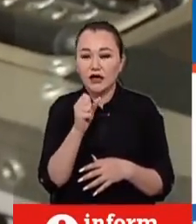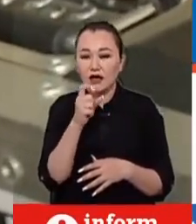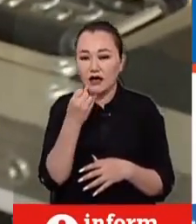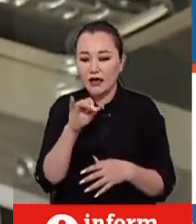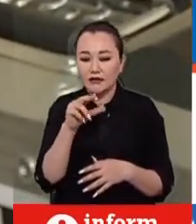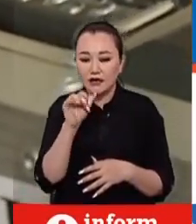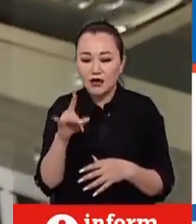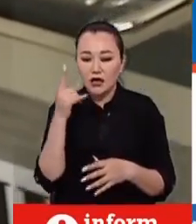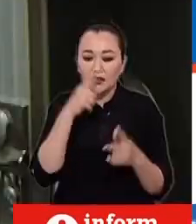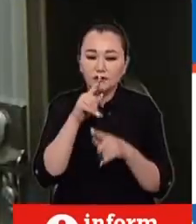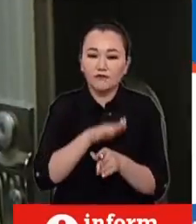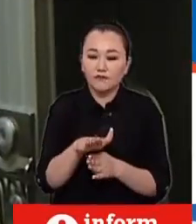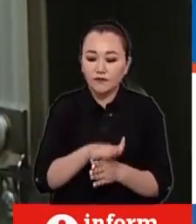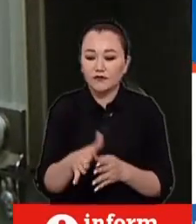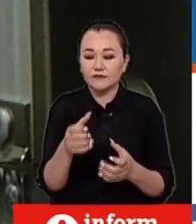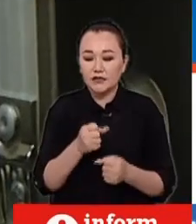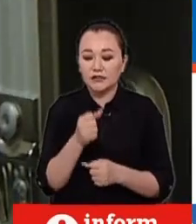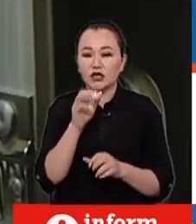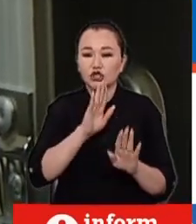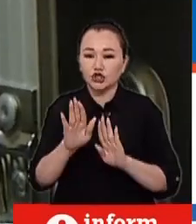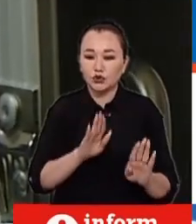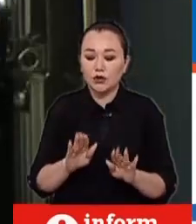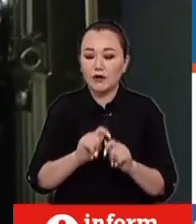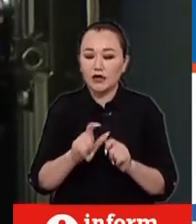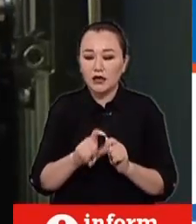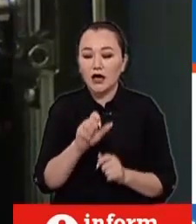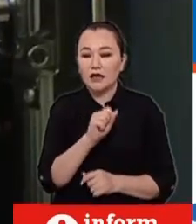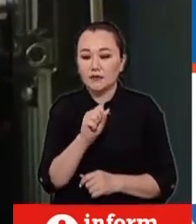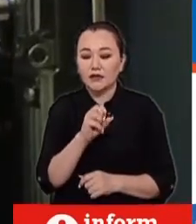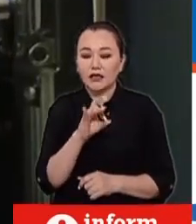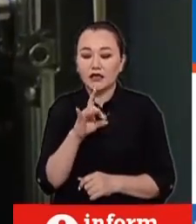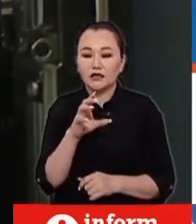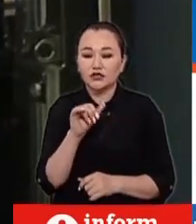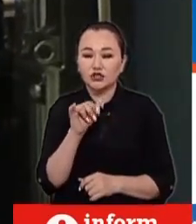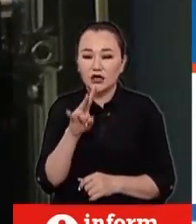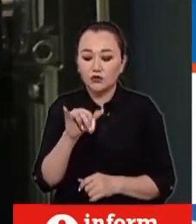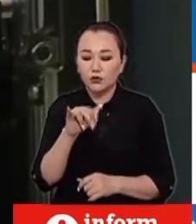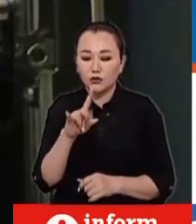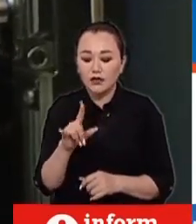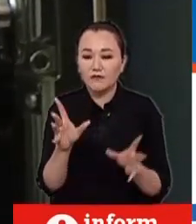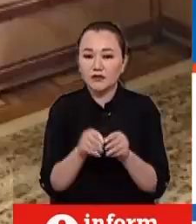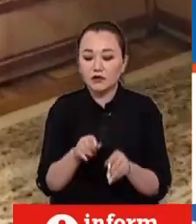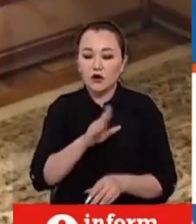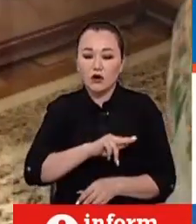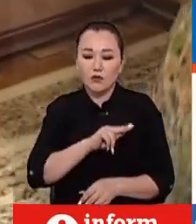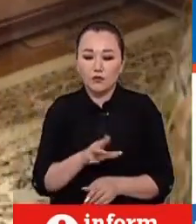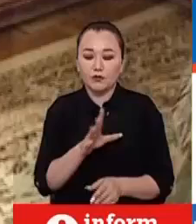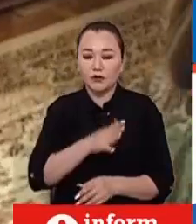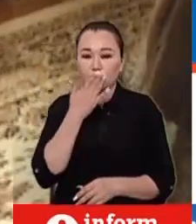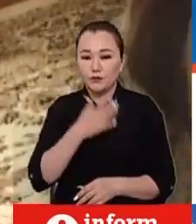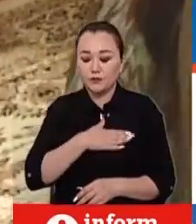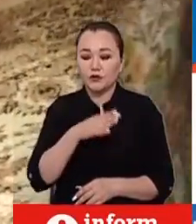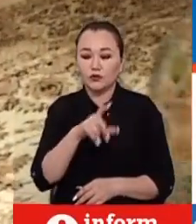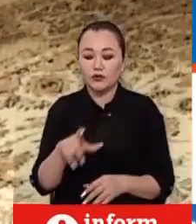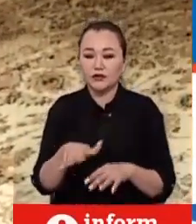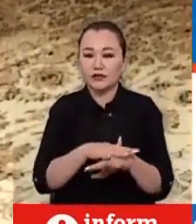воплощать идею в жизнь взялся режиссер и продюсер Азамат ержанулы дуэт уже работал вместе над полюбившимся